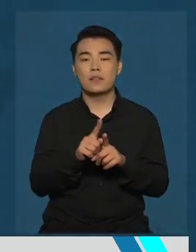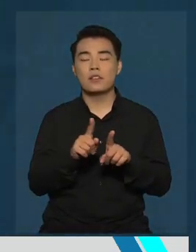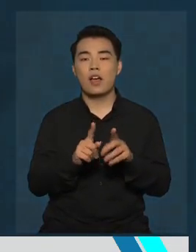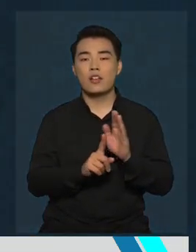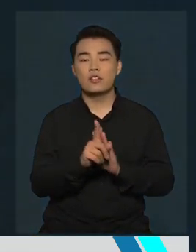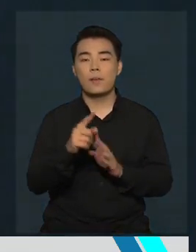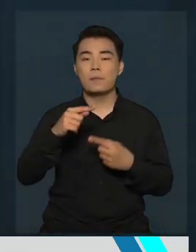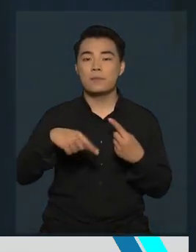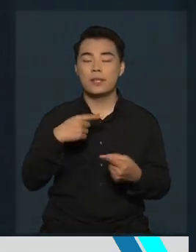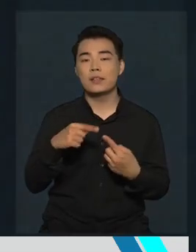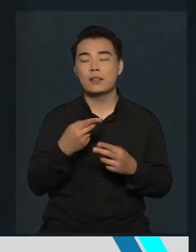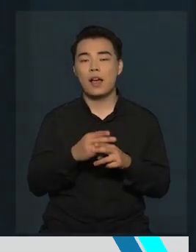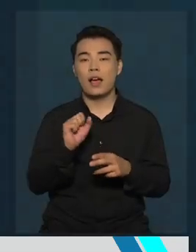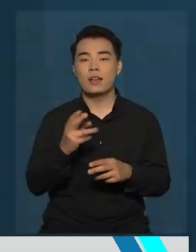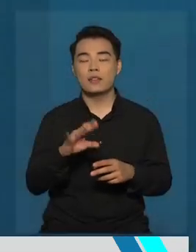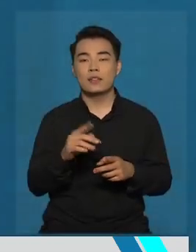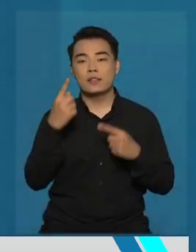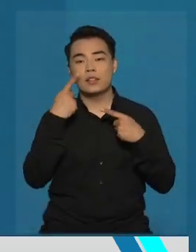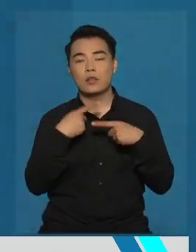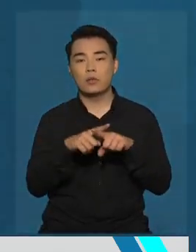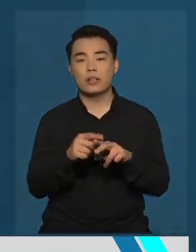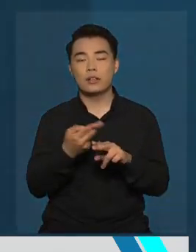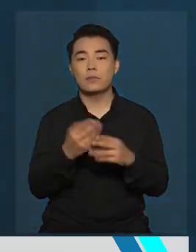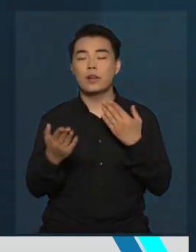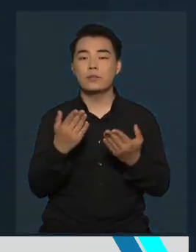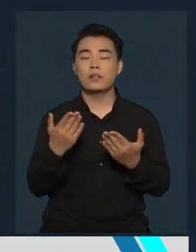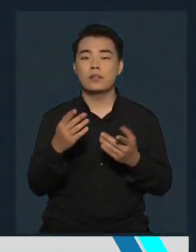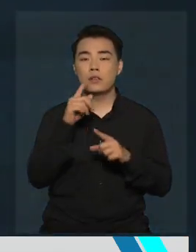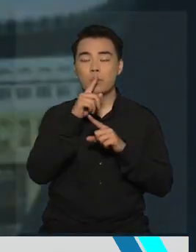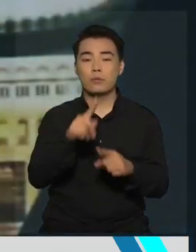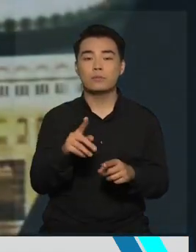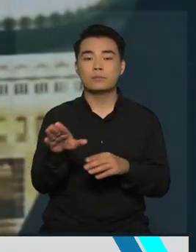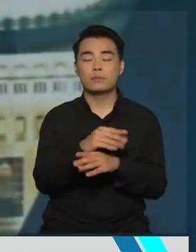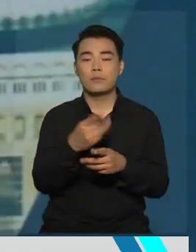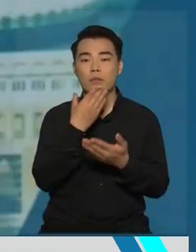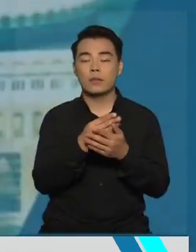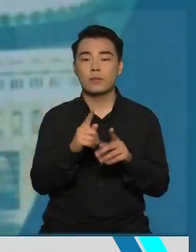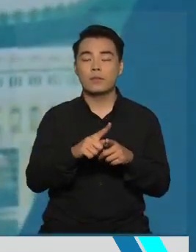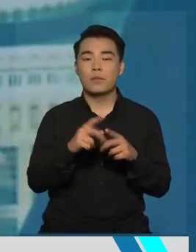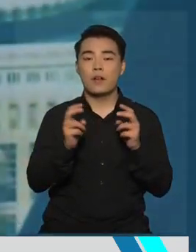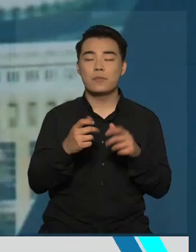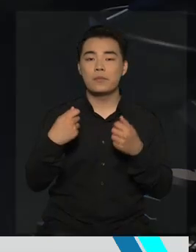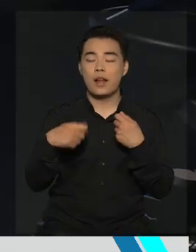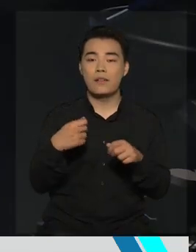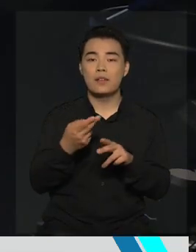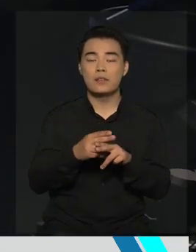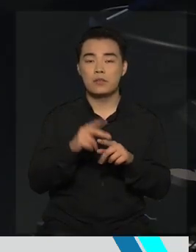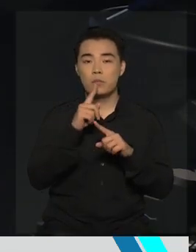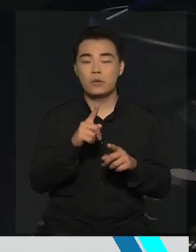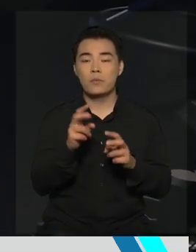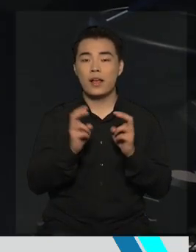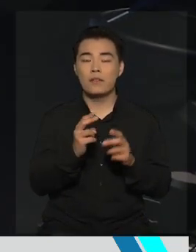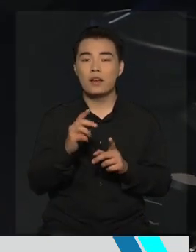сфере инноваций, в сфере IT-технологий. Потому что если мы не будем своих идей, своего продукта производить, то тогда, ну, о